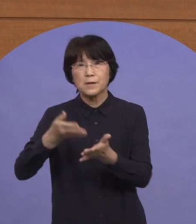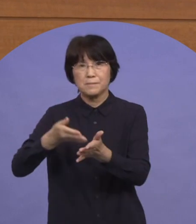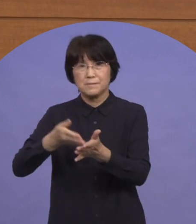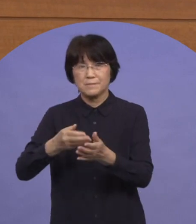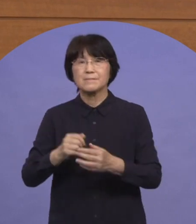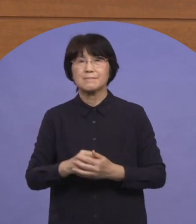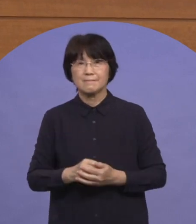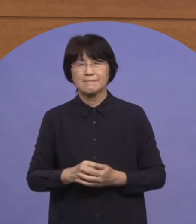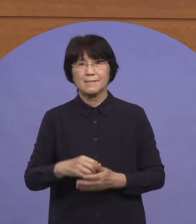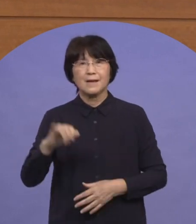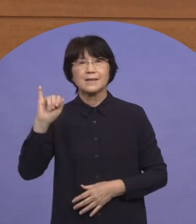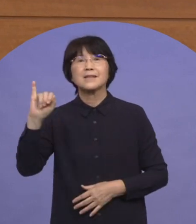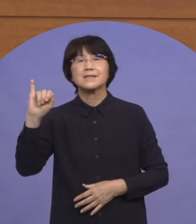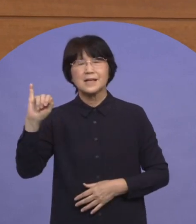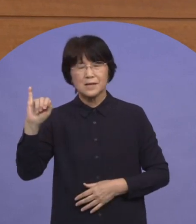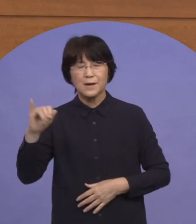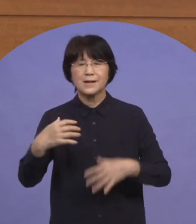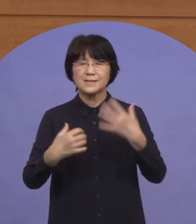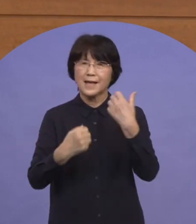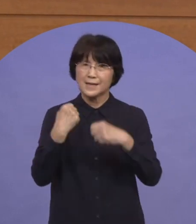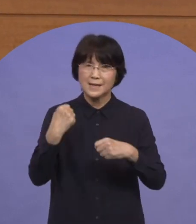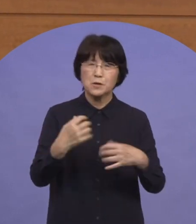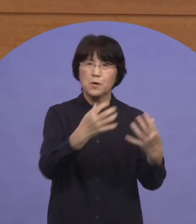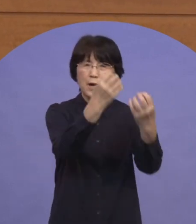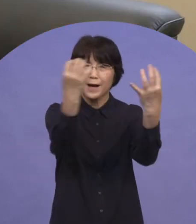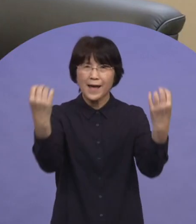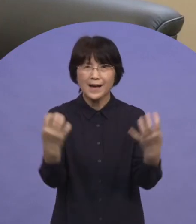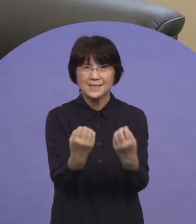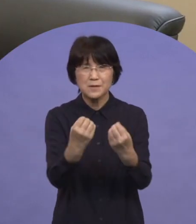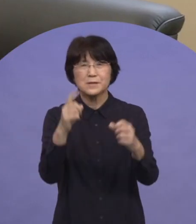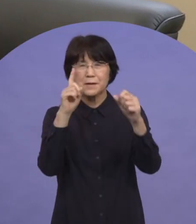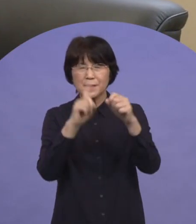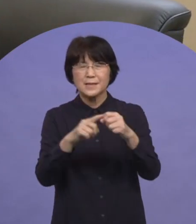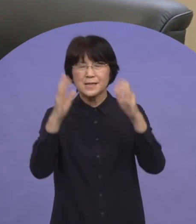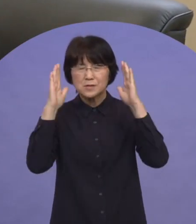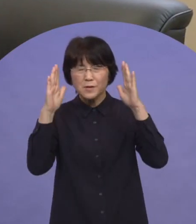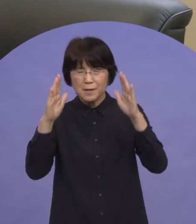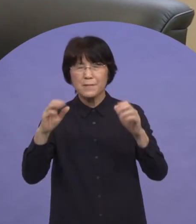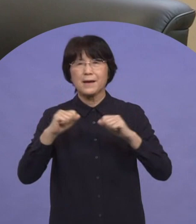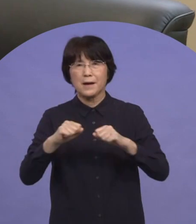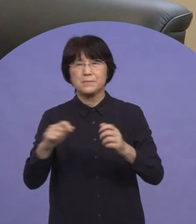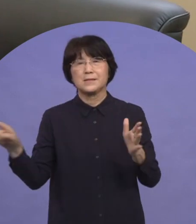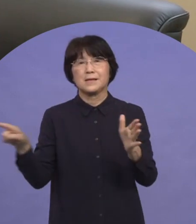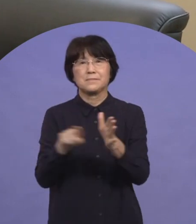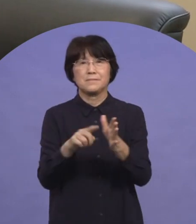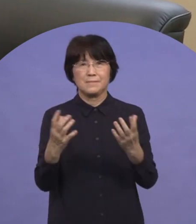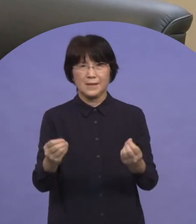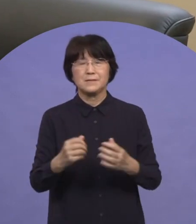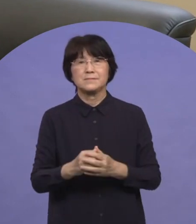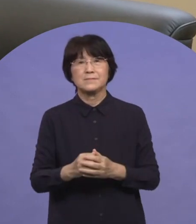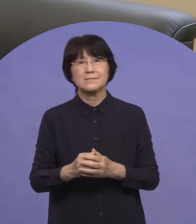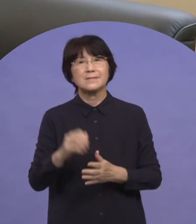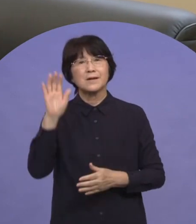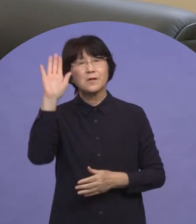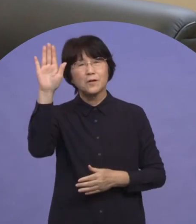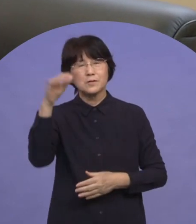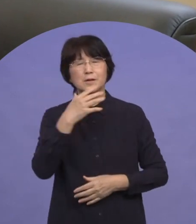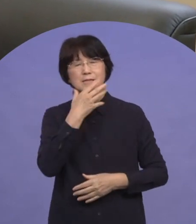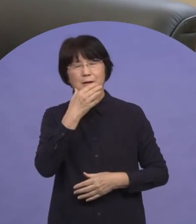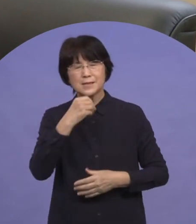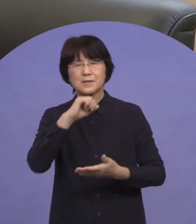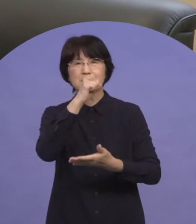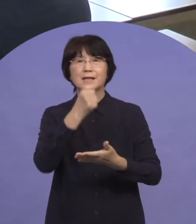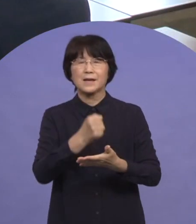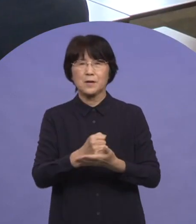先生は生徒たちを輝かせるために一生懸命頑張ってこられました、今後の幸せと成功